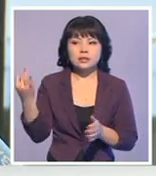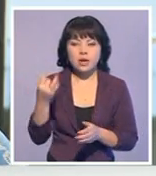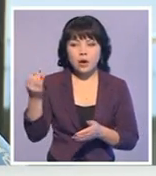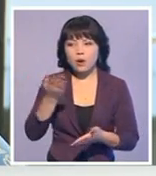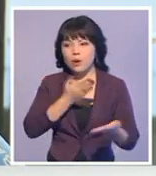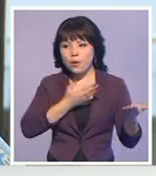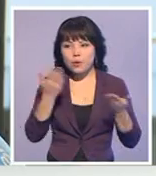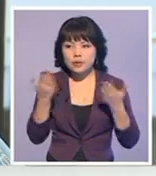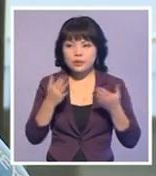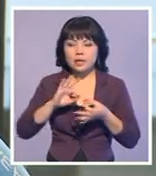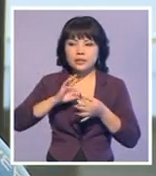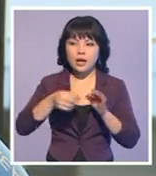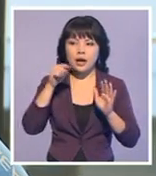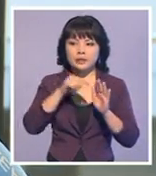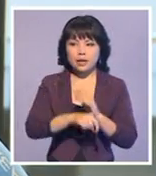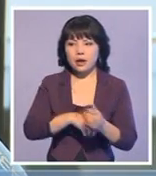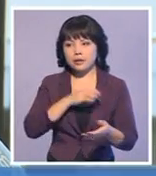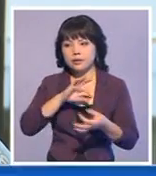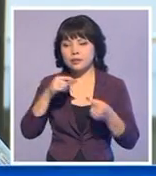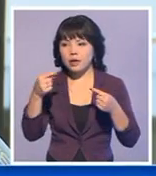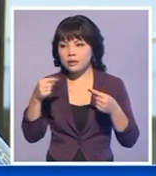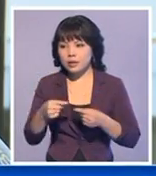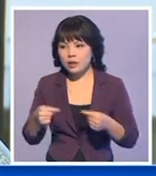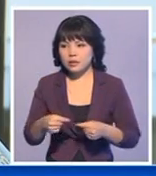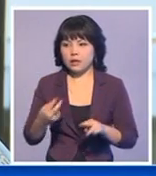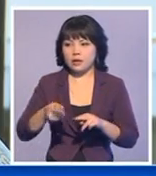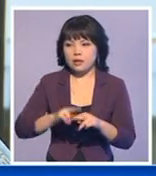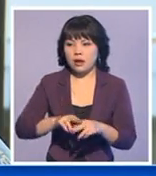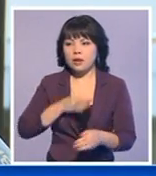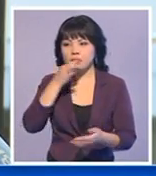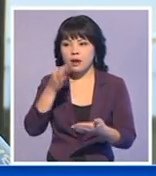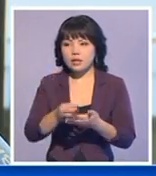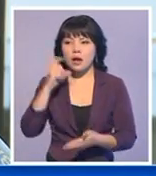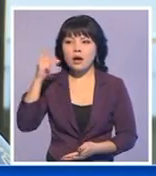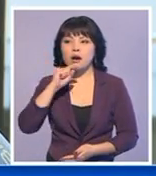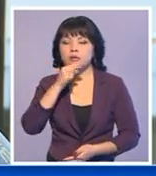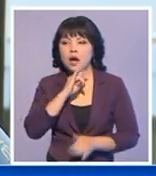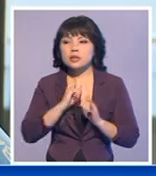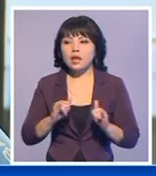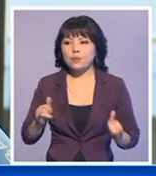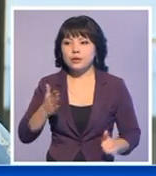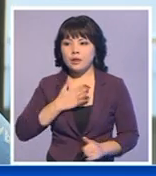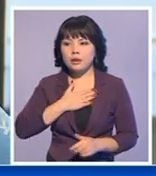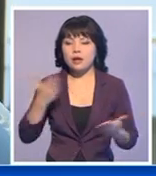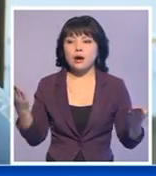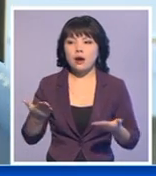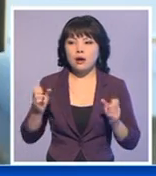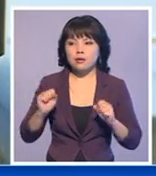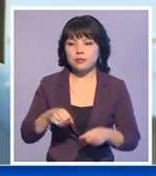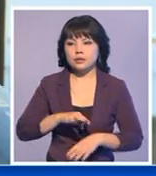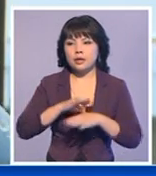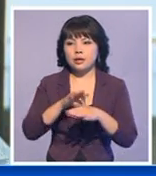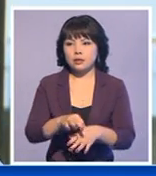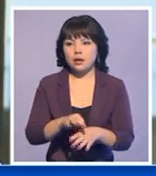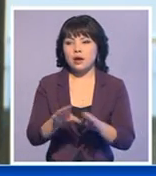ұсыныстарды келтіре отырып, біз елеулі нәтижелерге қол жеткіземіз. Яғни біздің экономикамыздың дамуында қандай да бір саланы алатын